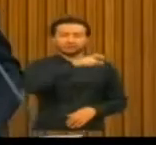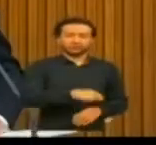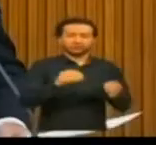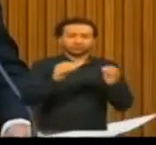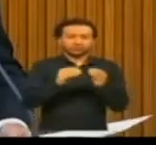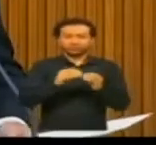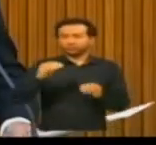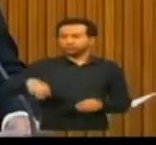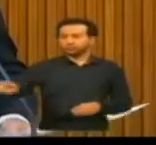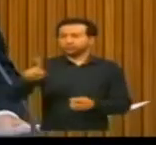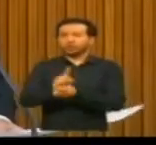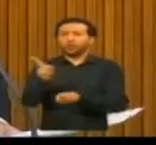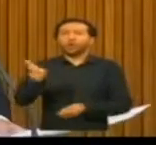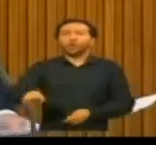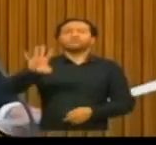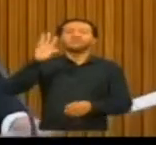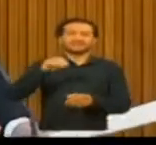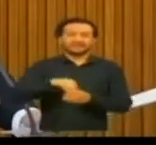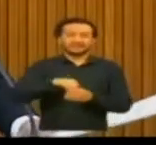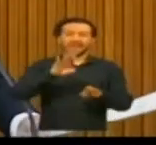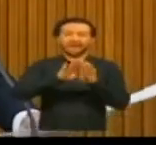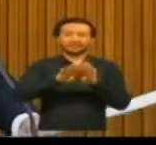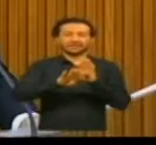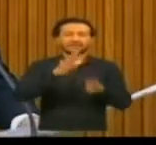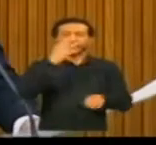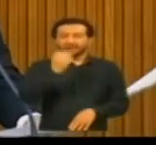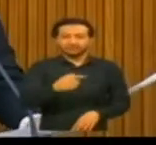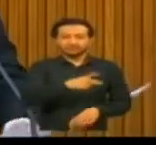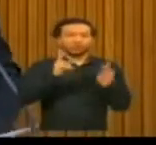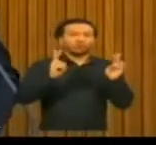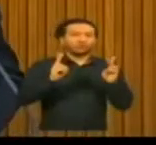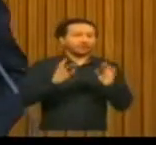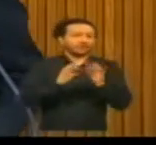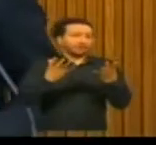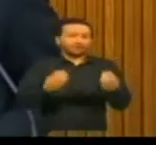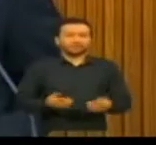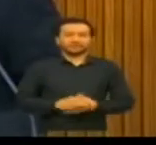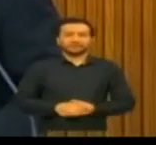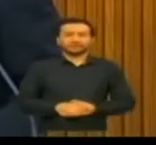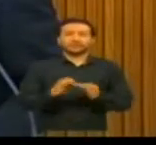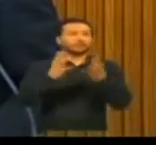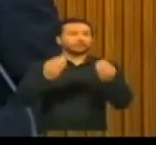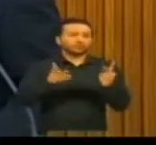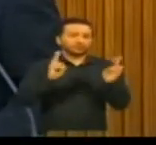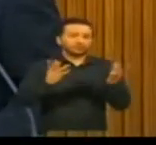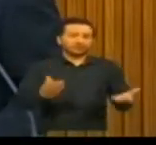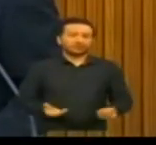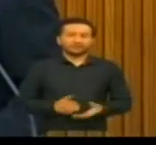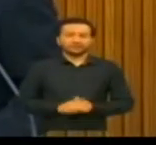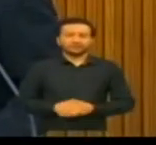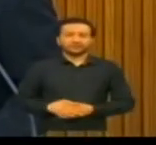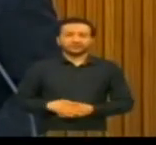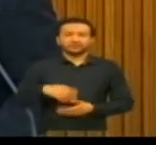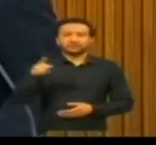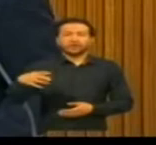Annenin çocuğunun ölmemesi için kapıda beklemesi kadar doğal ne olabilir? Ne olabilir Allah aşkına?